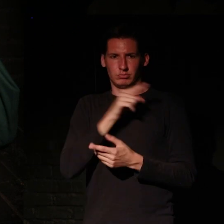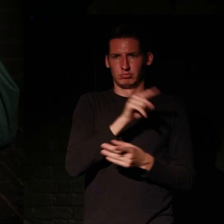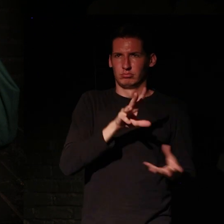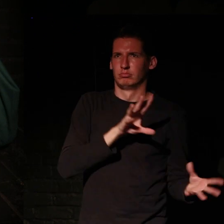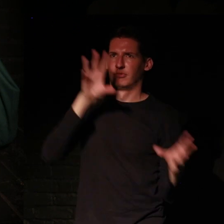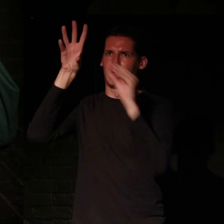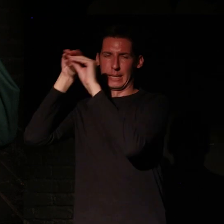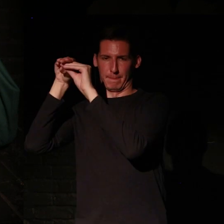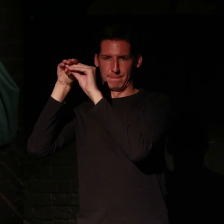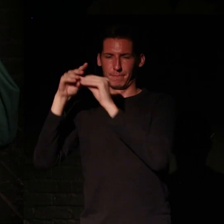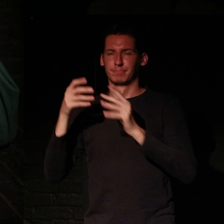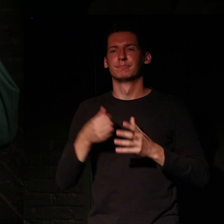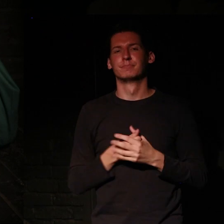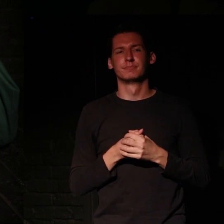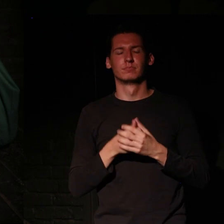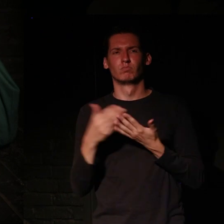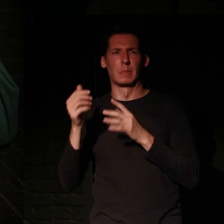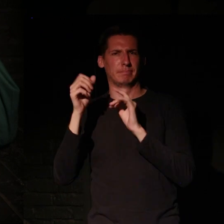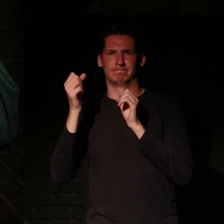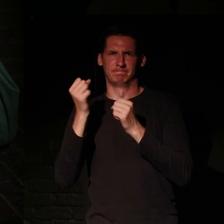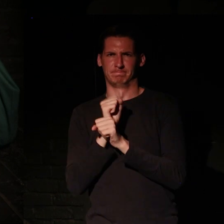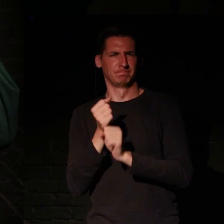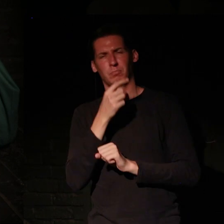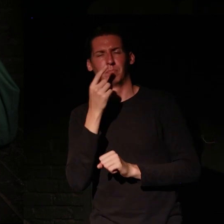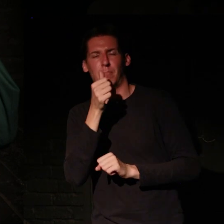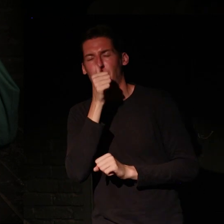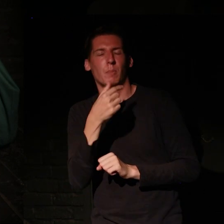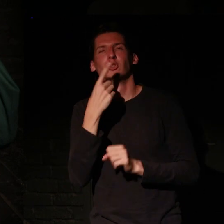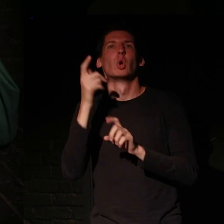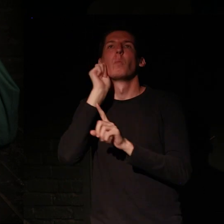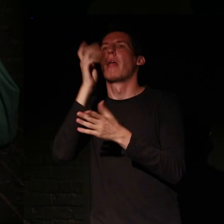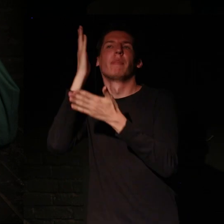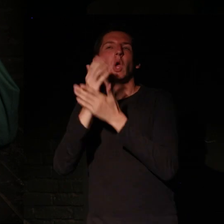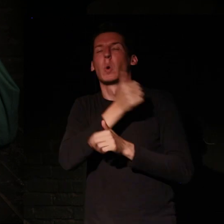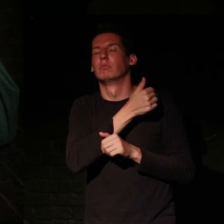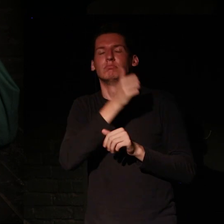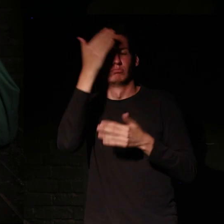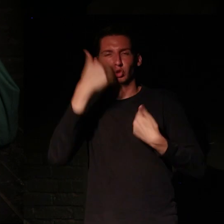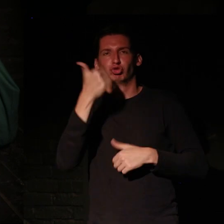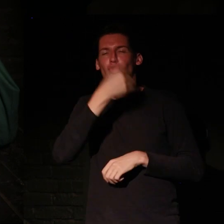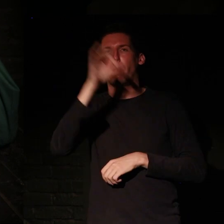Tak, że nie można powiedzieć, że Bóg jest tylko mężczyzną, albo że Bóg jest tylko